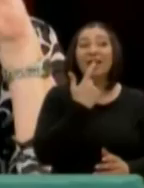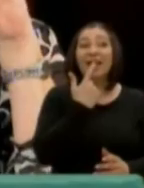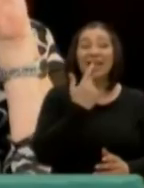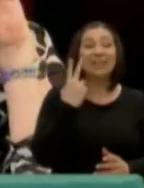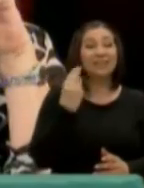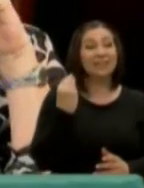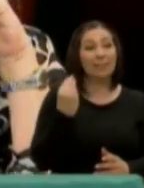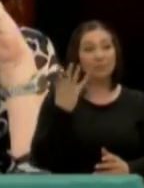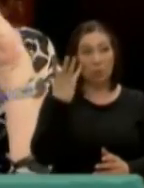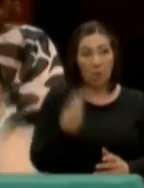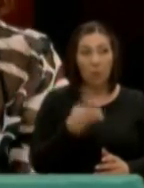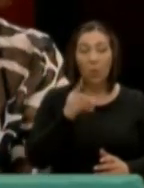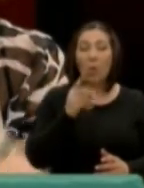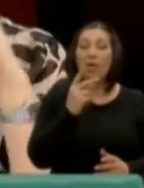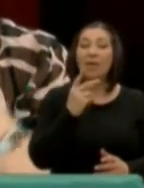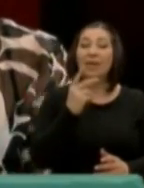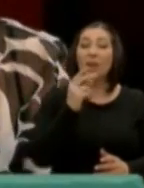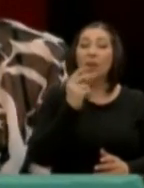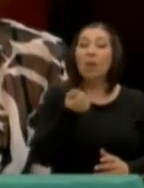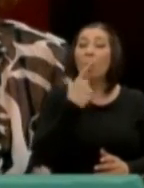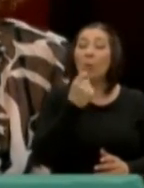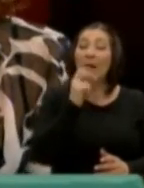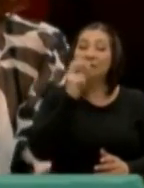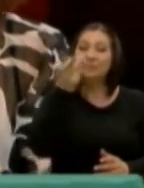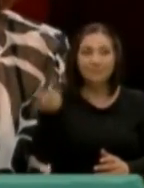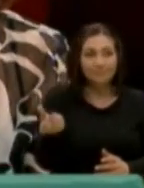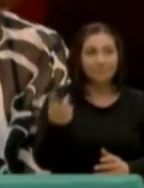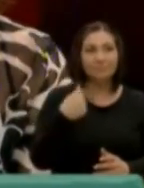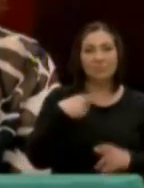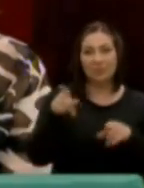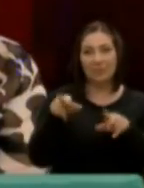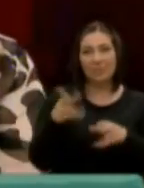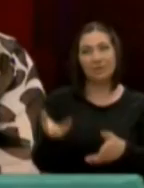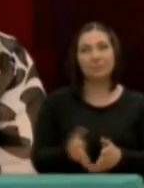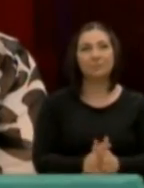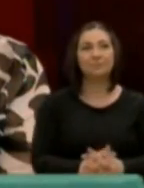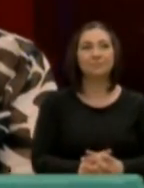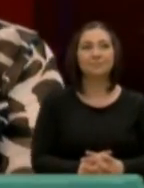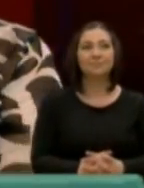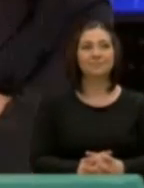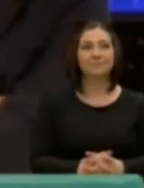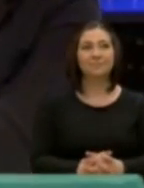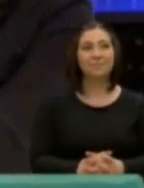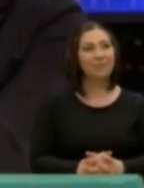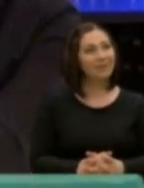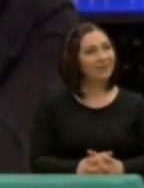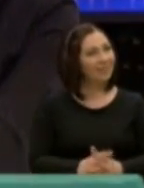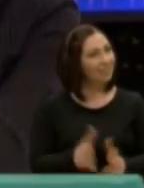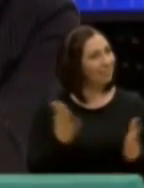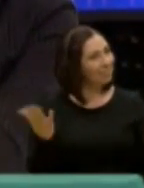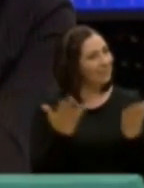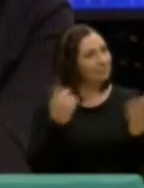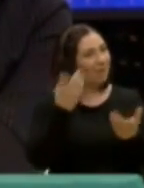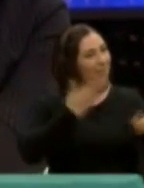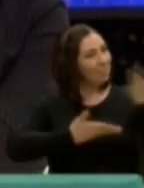temiz olarak o lokumu ısırıp içinden geçebilmelidir. Ki bizim lokumumuz öyledir. Buyurun yayın. Ya nasıl bir tarif